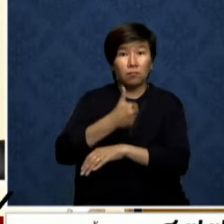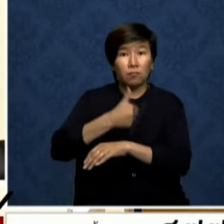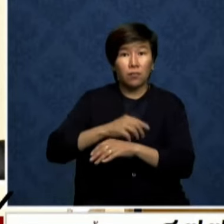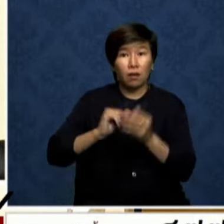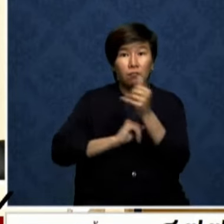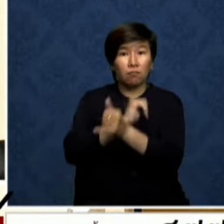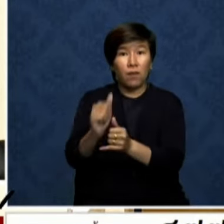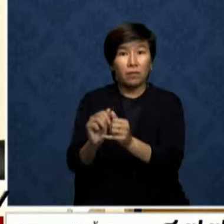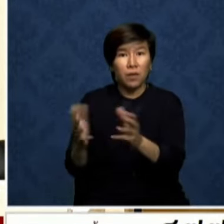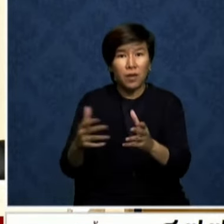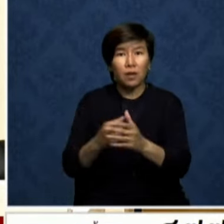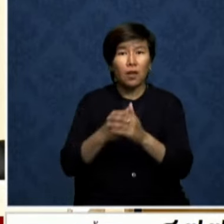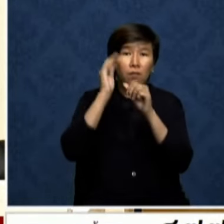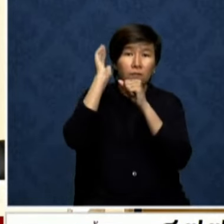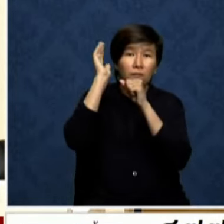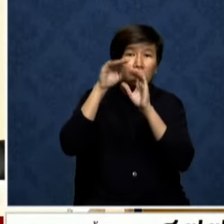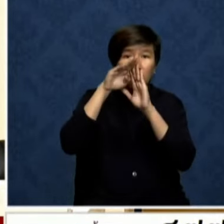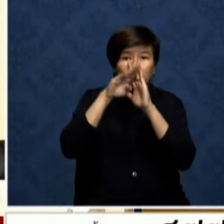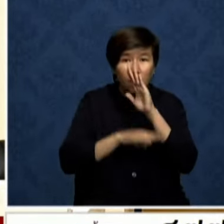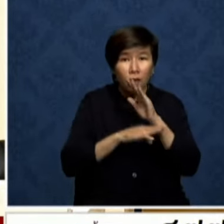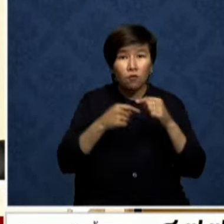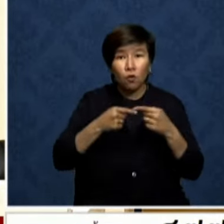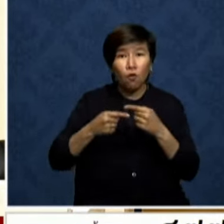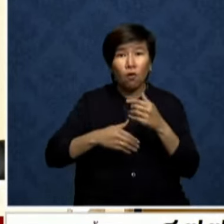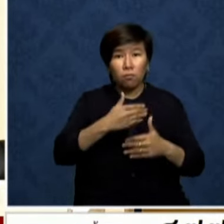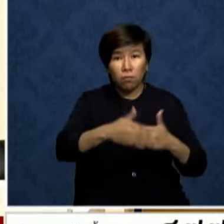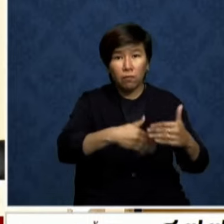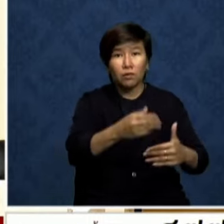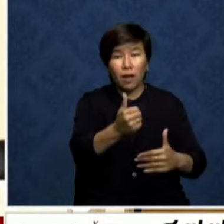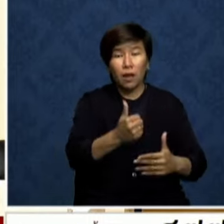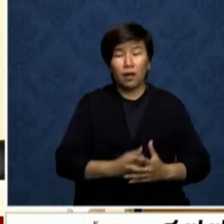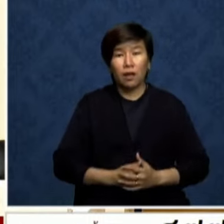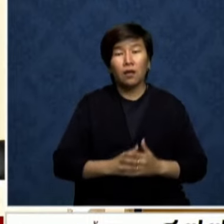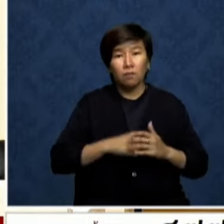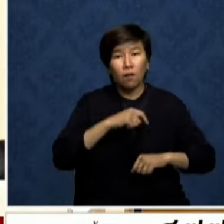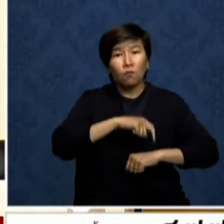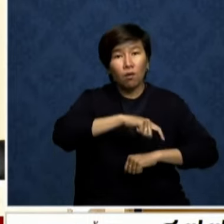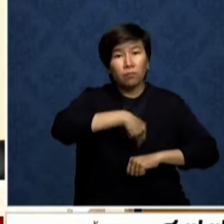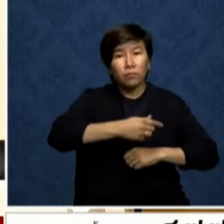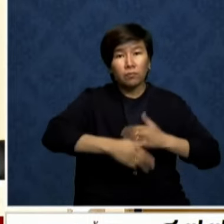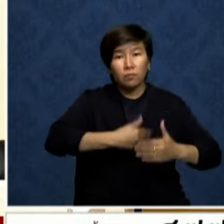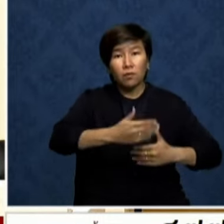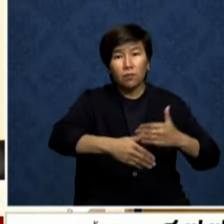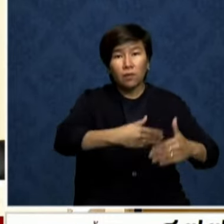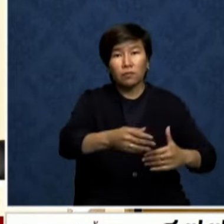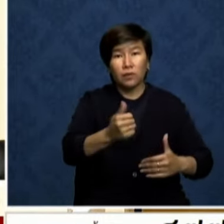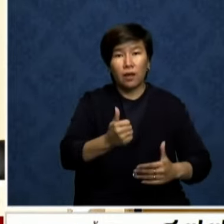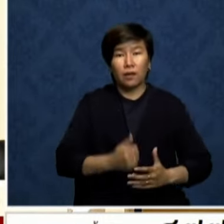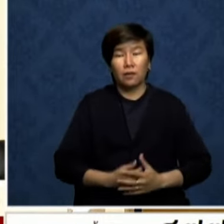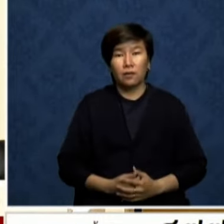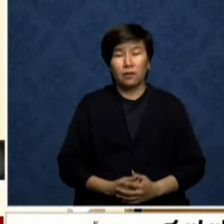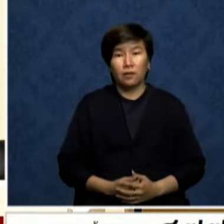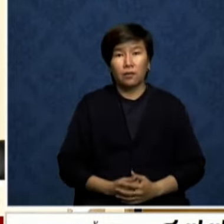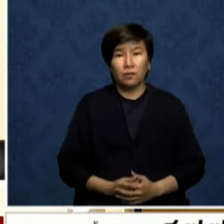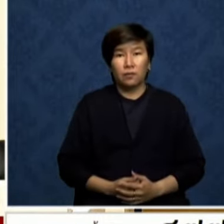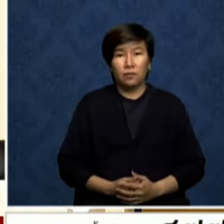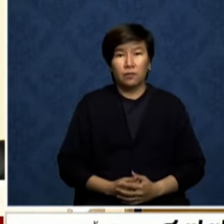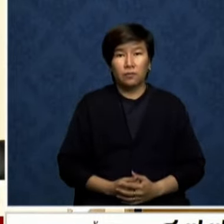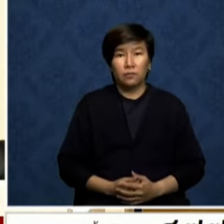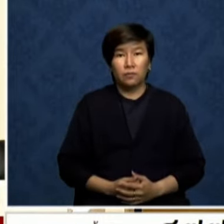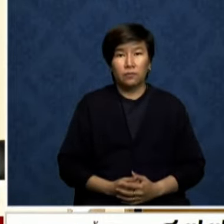็อภิปลายไป ไปเรๆ นะครับก็